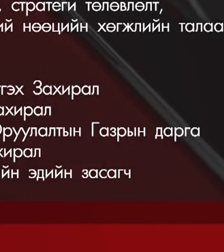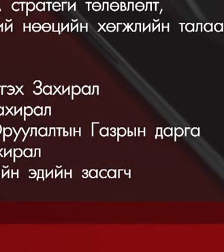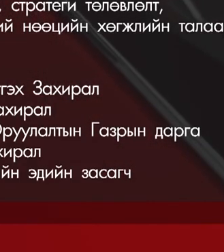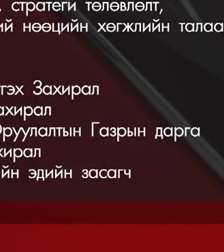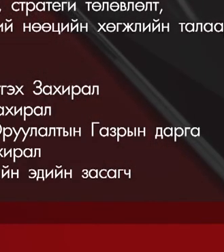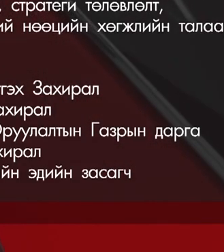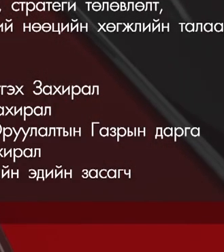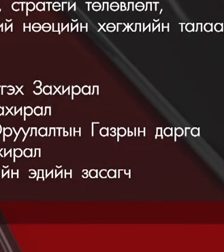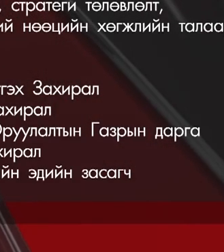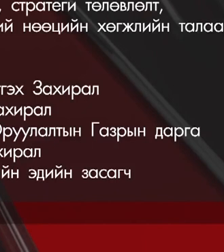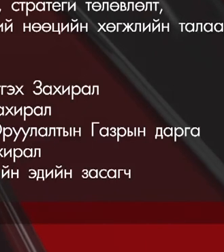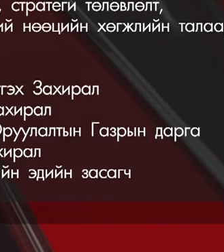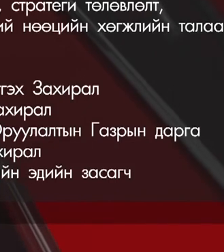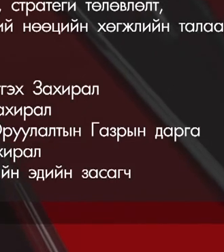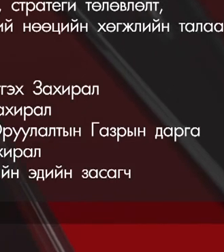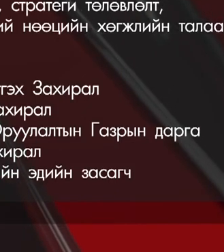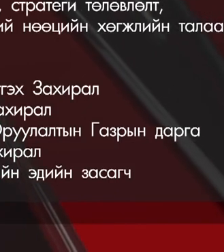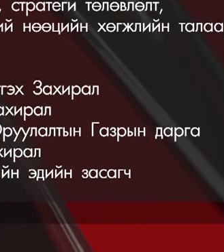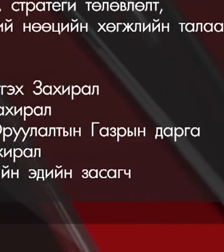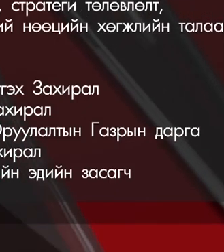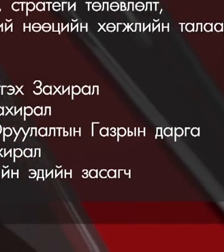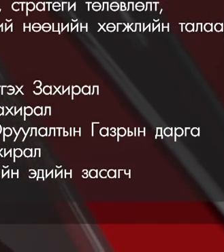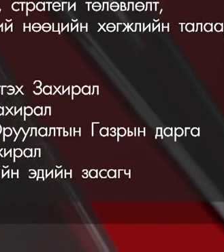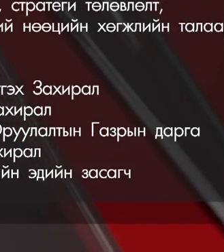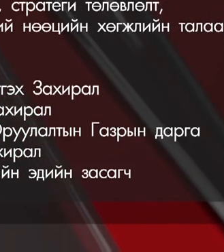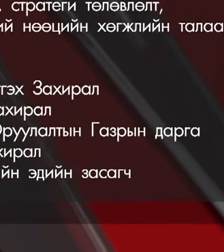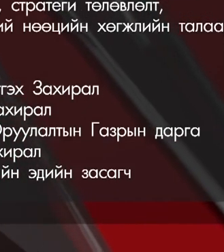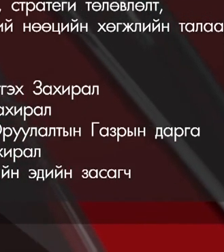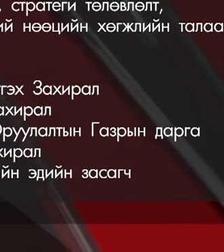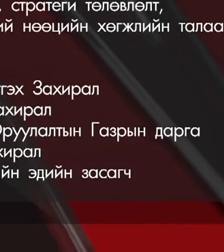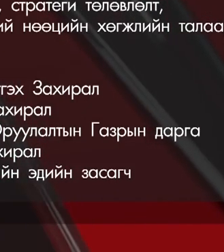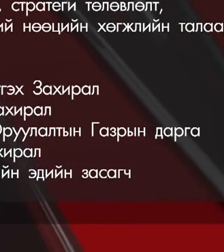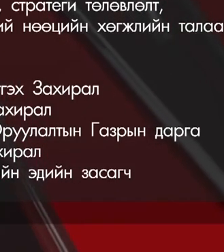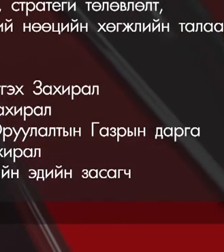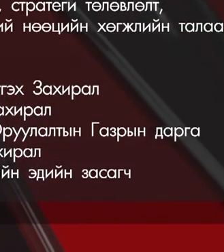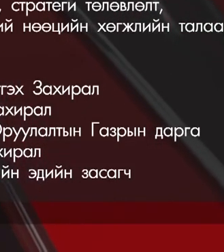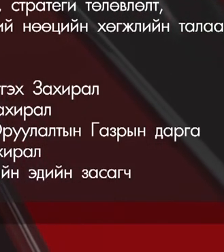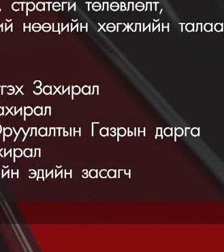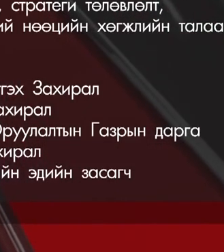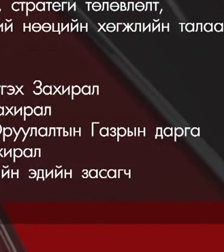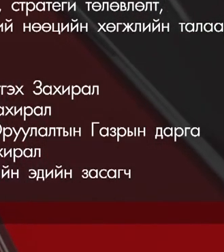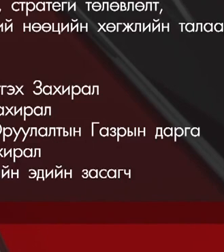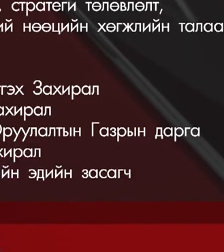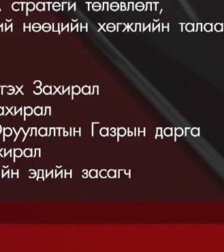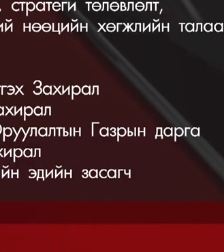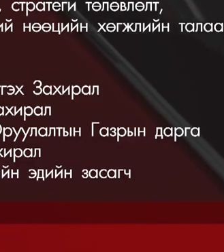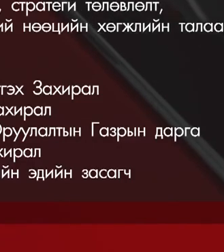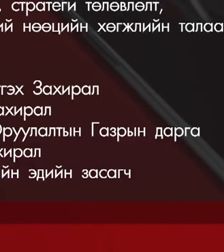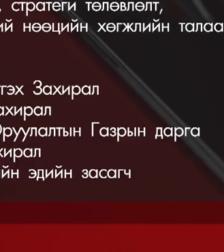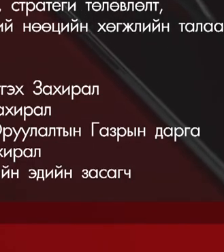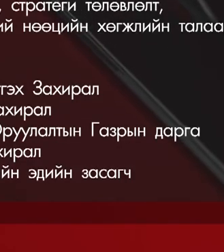засаг нийгмийн амьдралын хамгийн чухал үйл явдлыг дүгнэлт өгдөг нэвтрүүлэг хөтлөдөг эдийн засагч хараат ус нийтлэлч